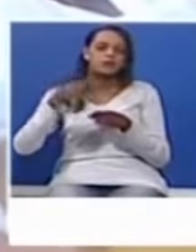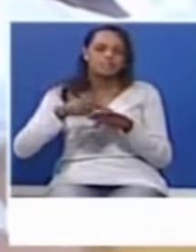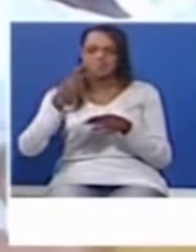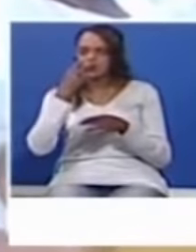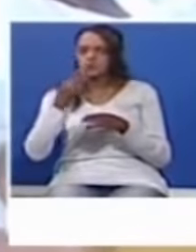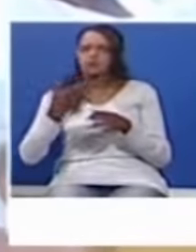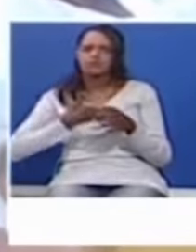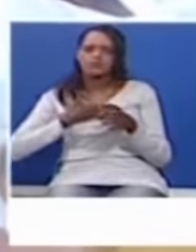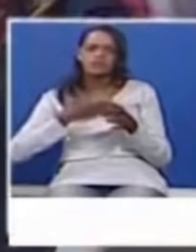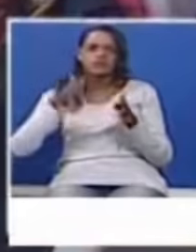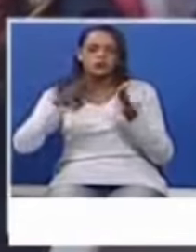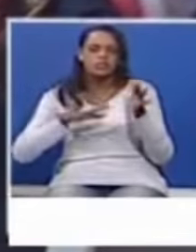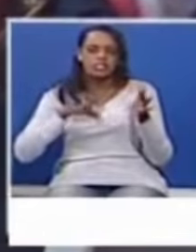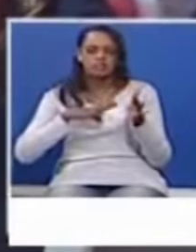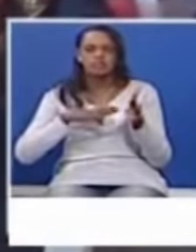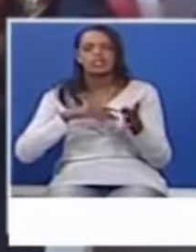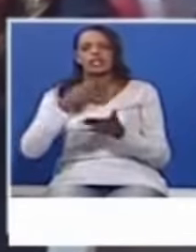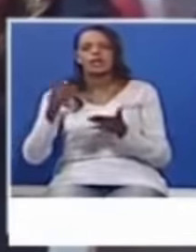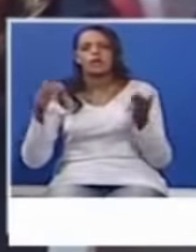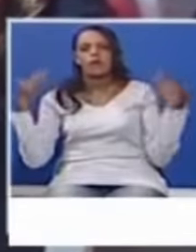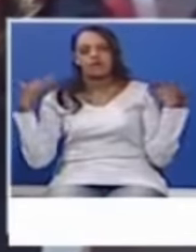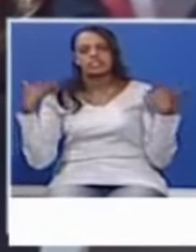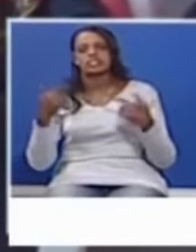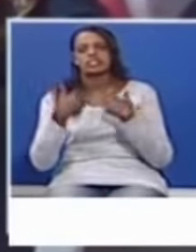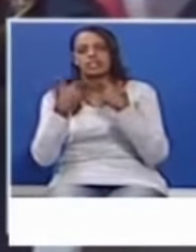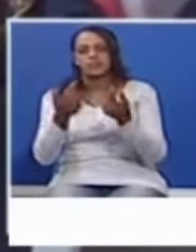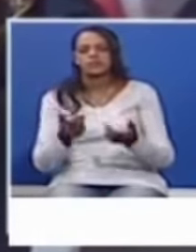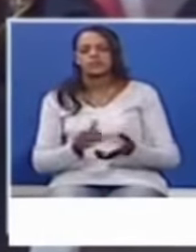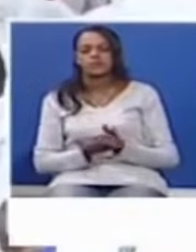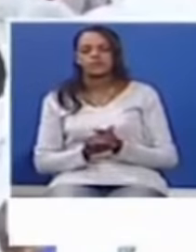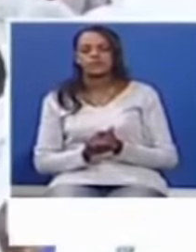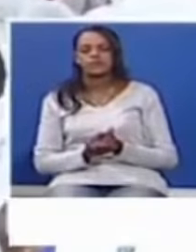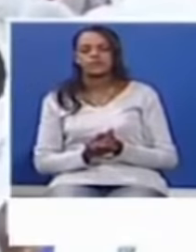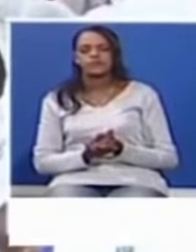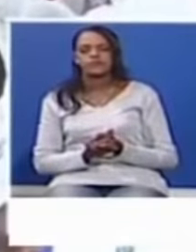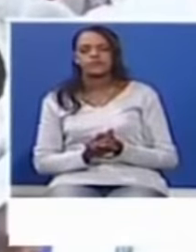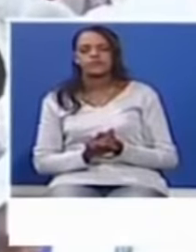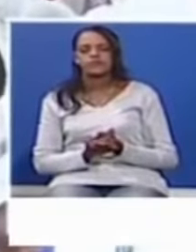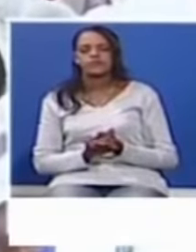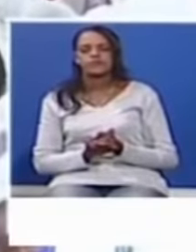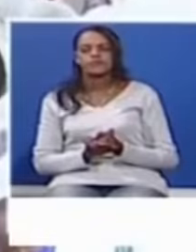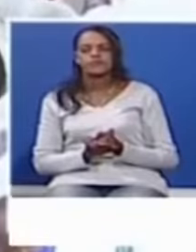ተርእዮ ኣዝዮን ቆልቁል ከም ዘሎ ካብ ማእከላይ ቤት ፅሕፈት ሃማደአ ዝተረኽበ ሓበሬታ የነፅር